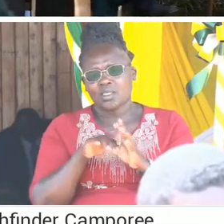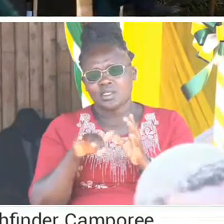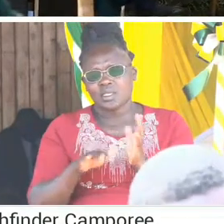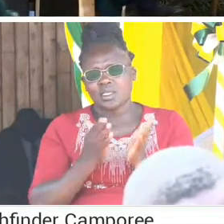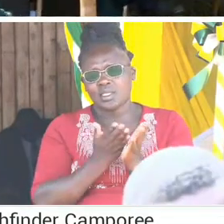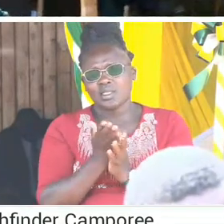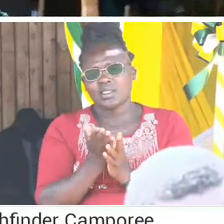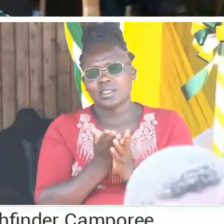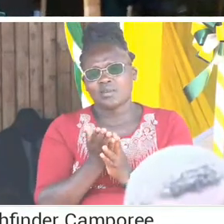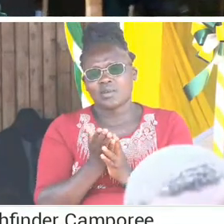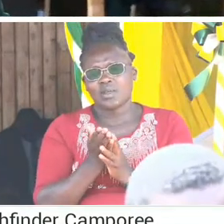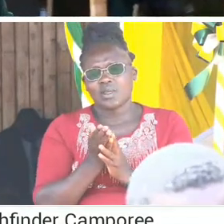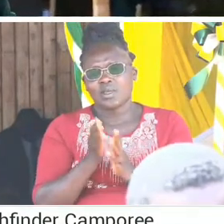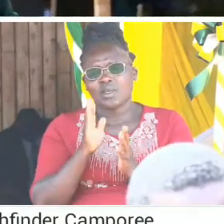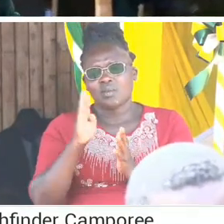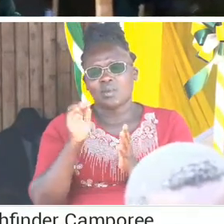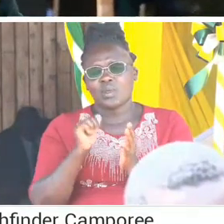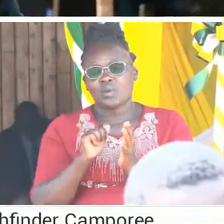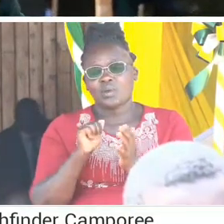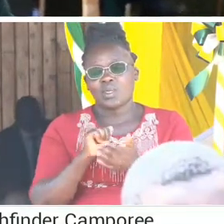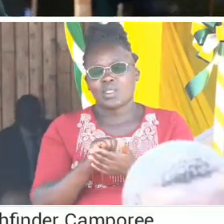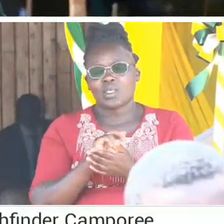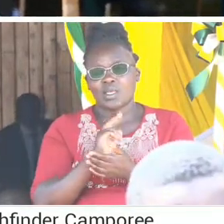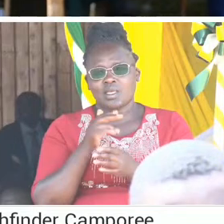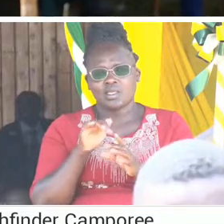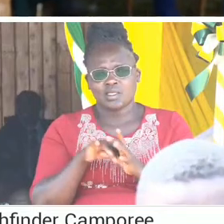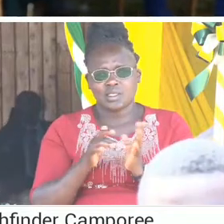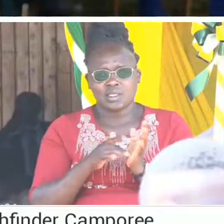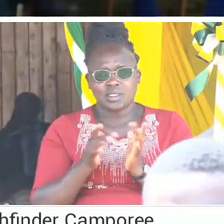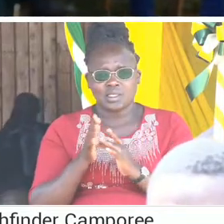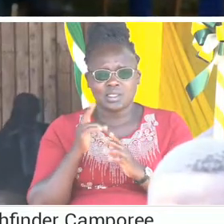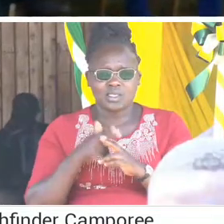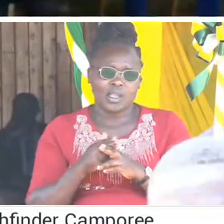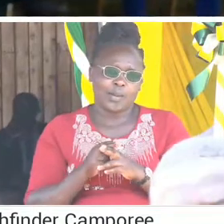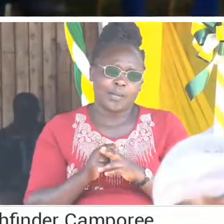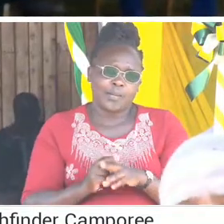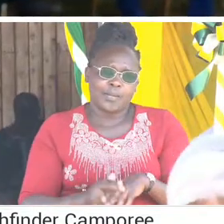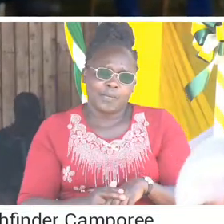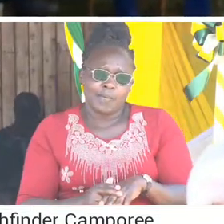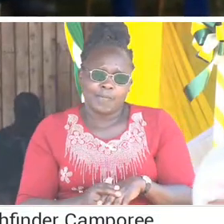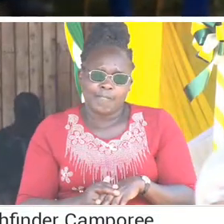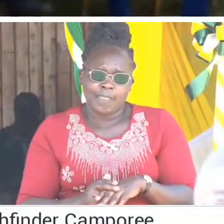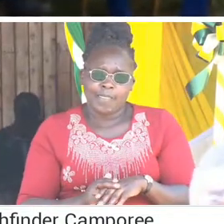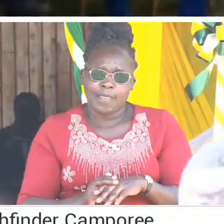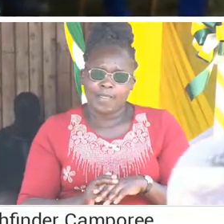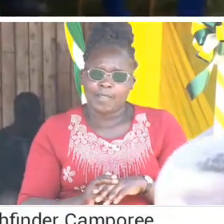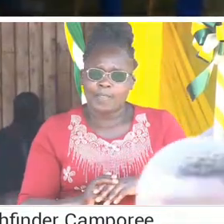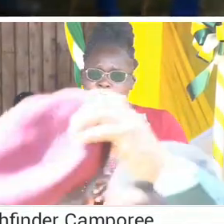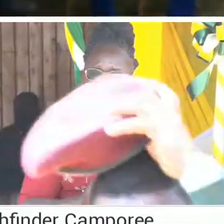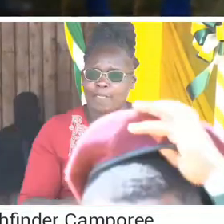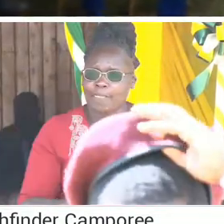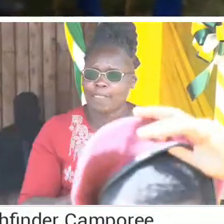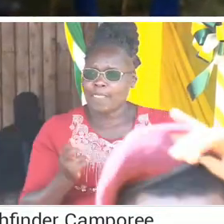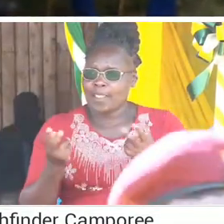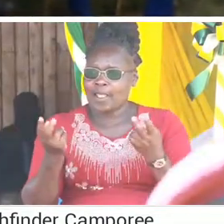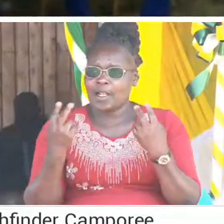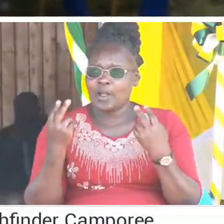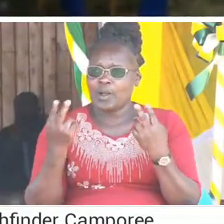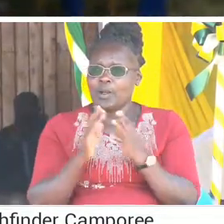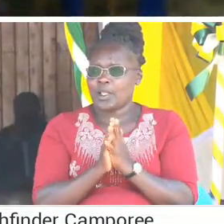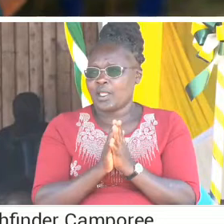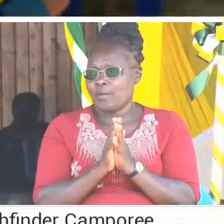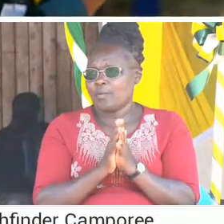kuwa pamoja nasi kwa jina lako, amen. Sasa naomba tulia, angalia huku, achana na yote mengine.